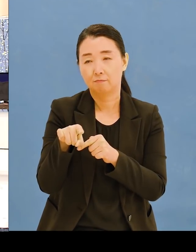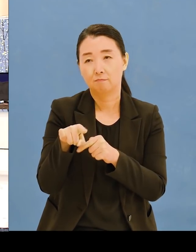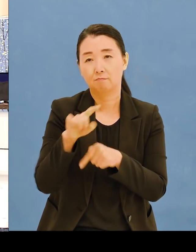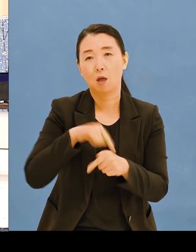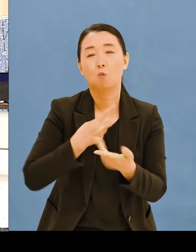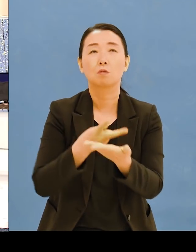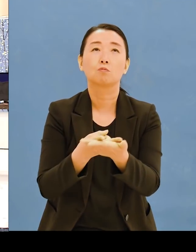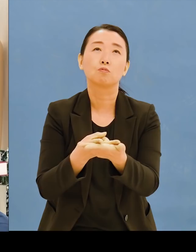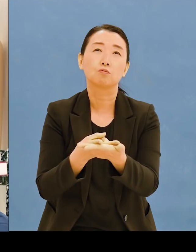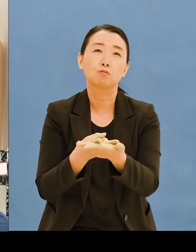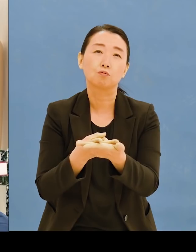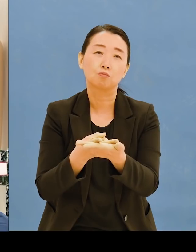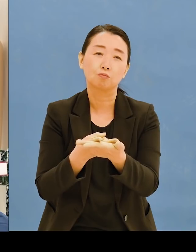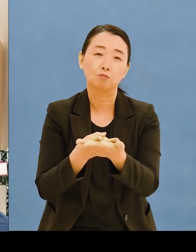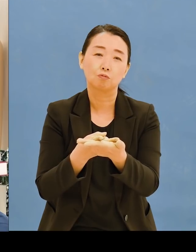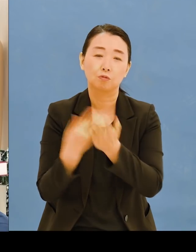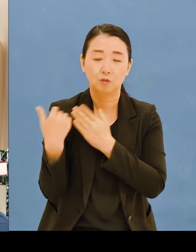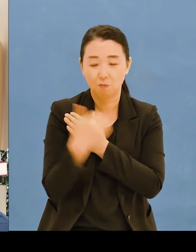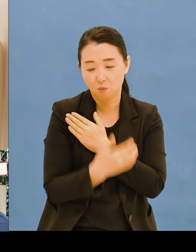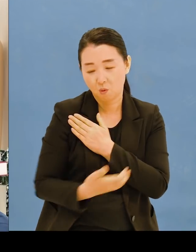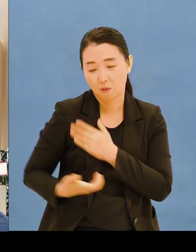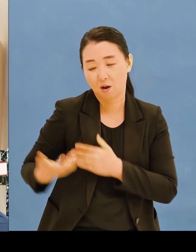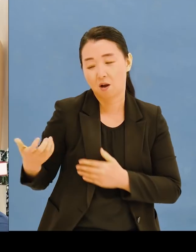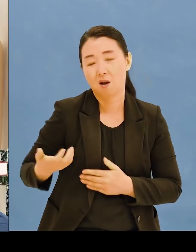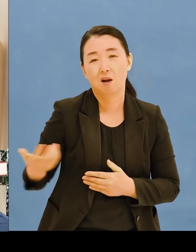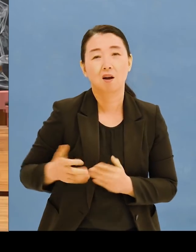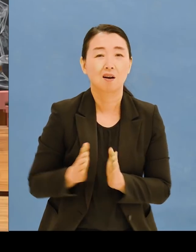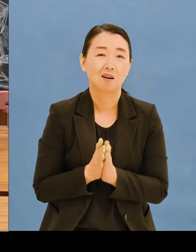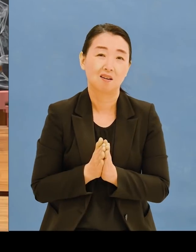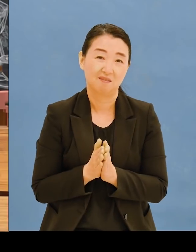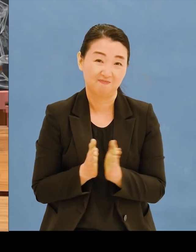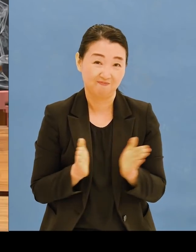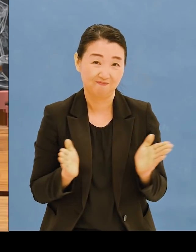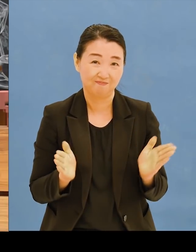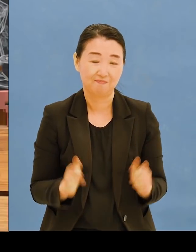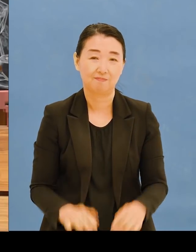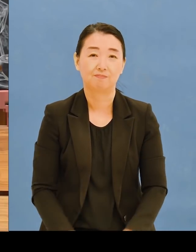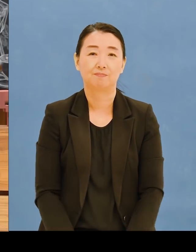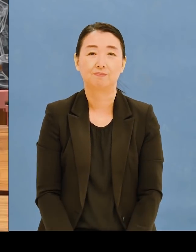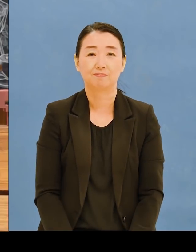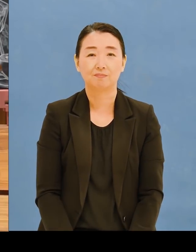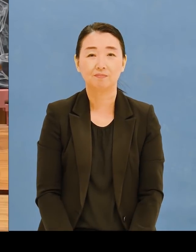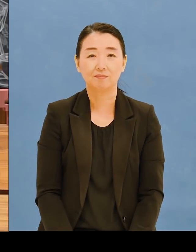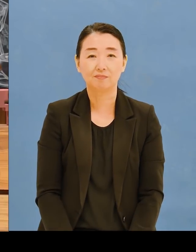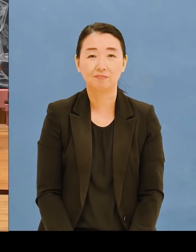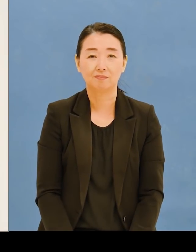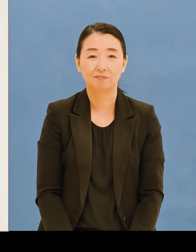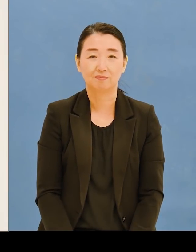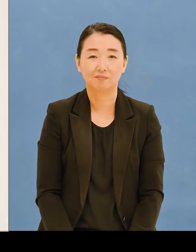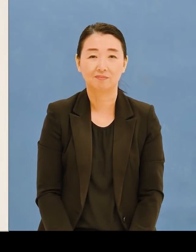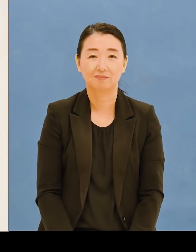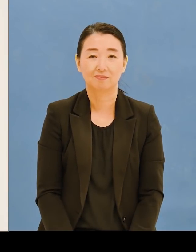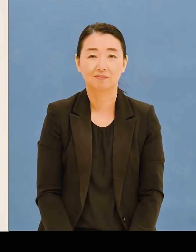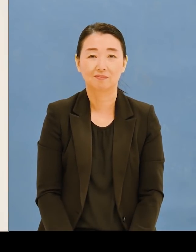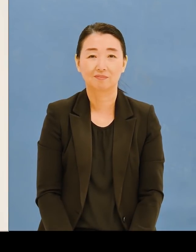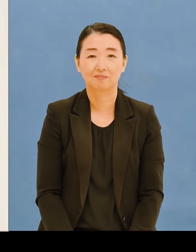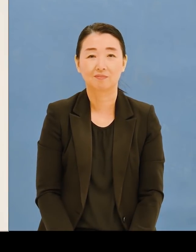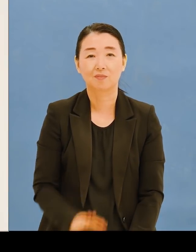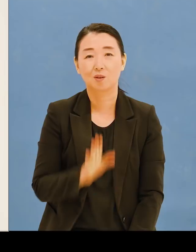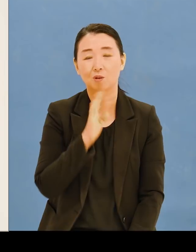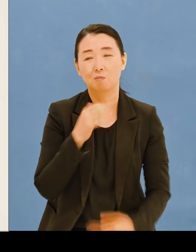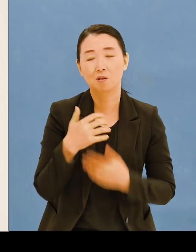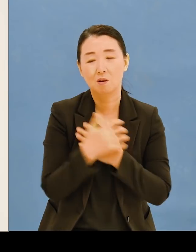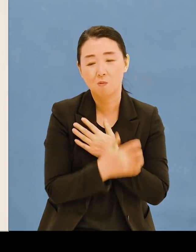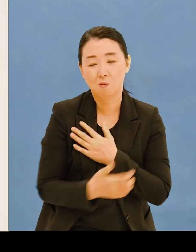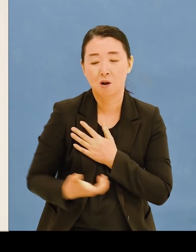누워 있는데 그때부터 이제 몸이 아파오기 시작을 하더라고요. 근데 진짜